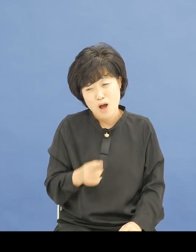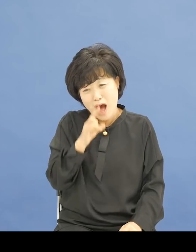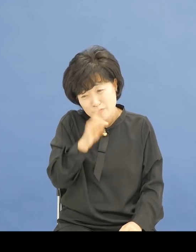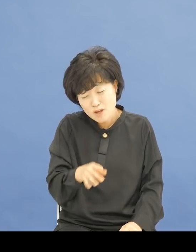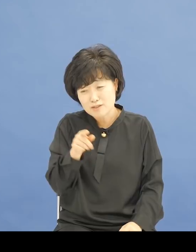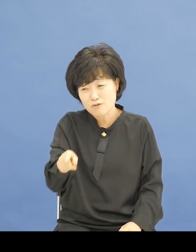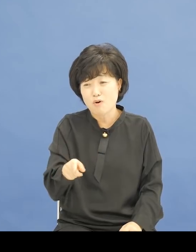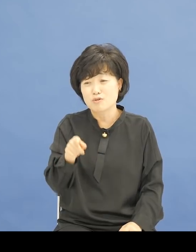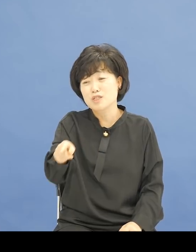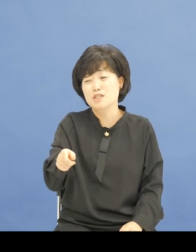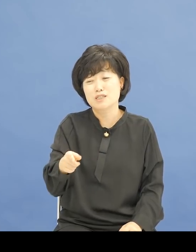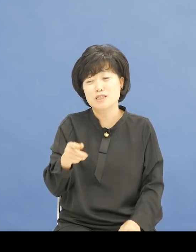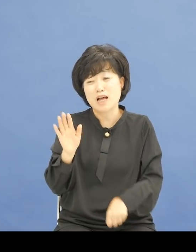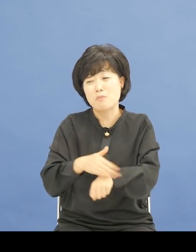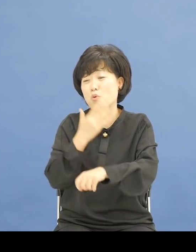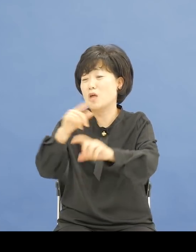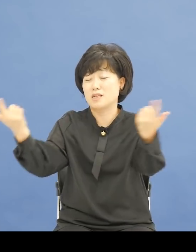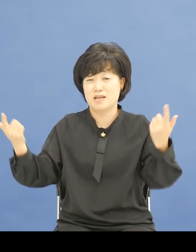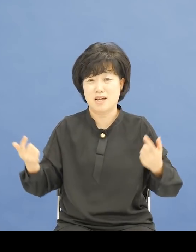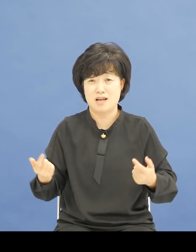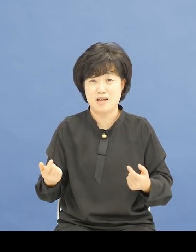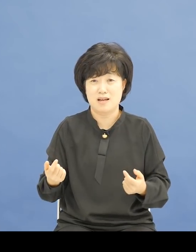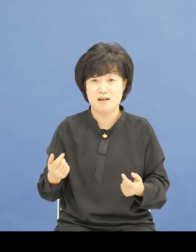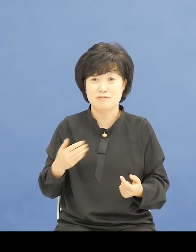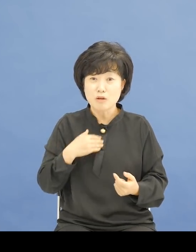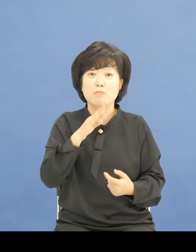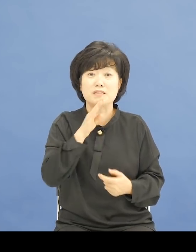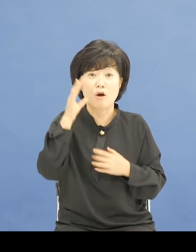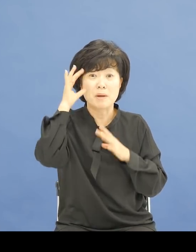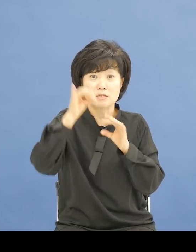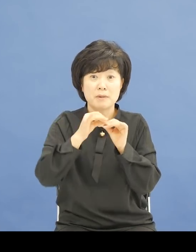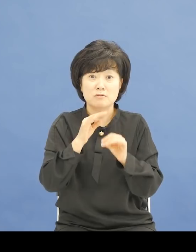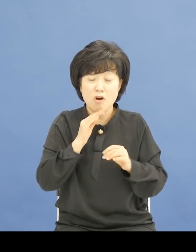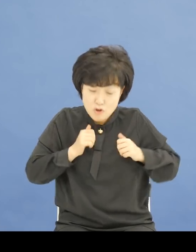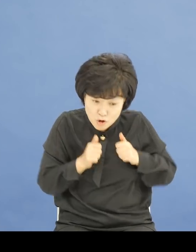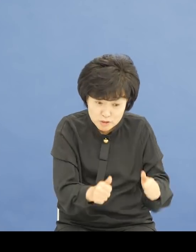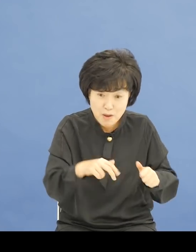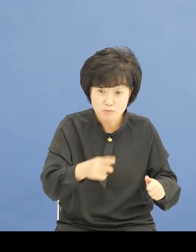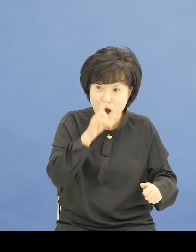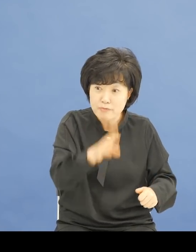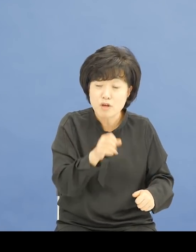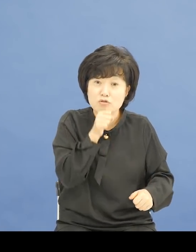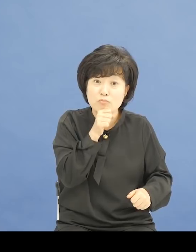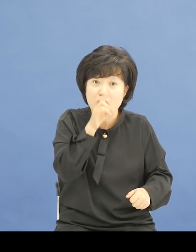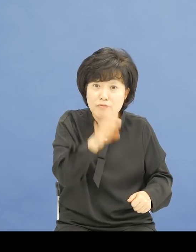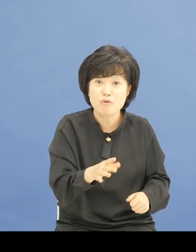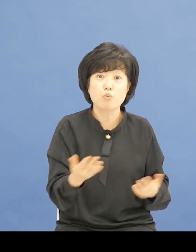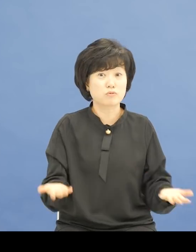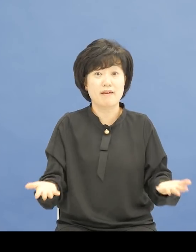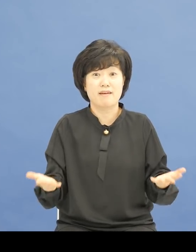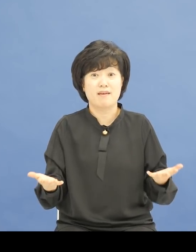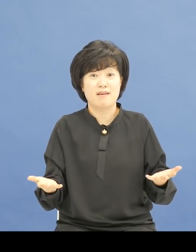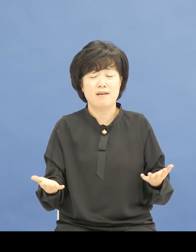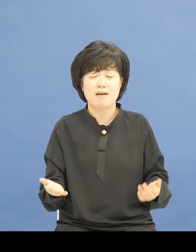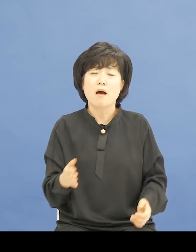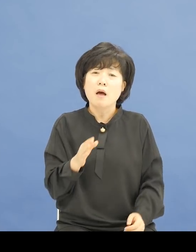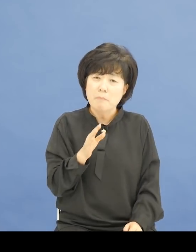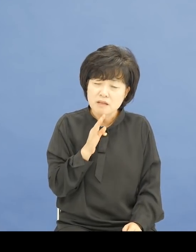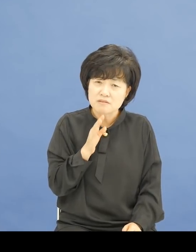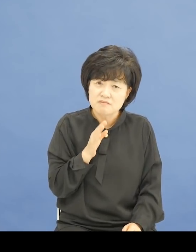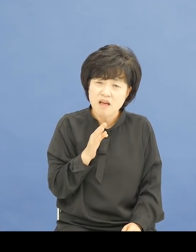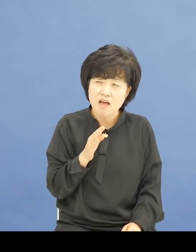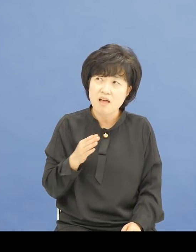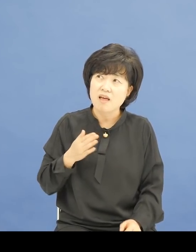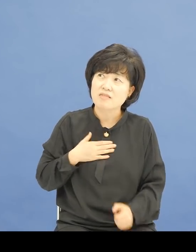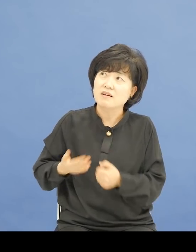아니야. 아, 그래. 네. 맞는 말씀이야. 네. 공부도 전 그렇게 생각해요. 네. 아, 열심히 해도 안 되는 사람이 있거든요. 네. 아, 진짜 맞아요. 네,